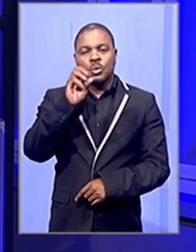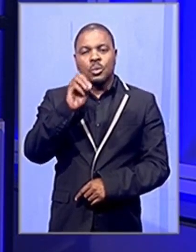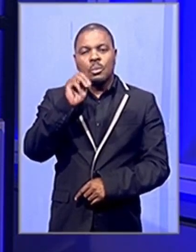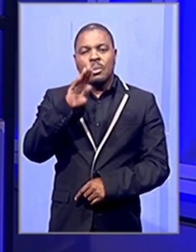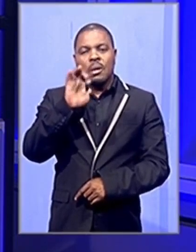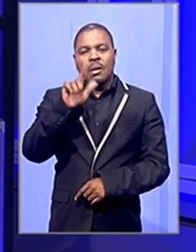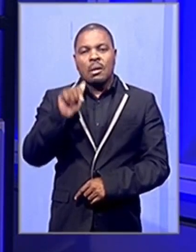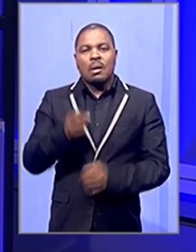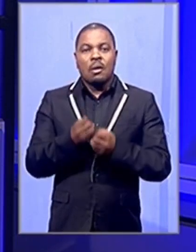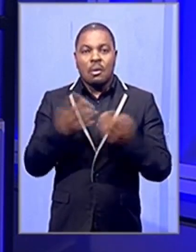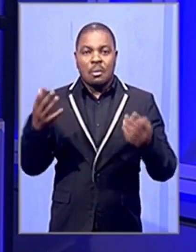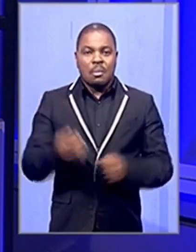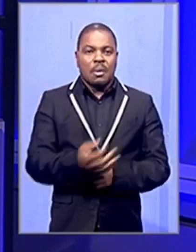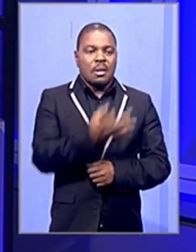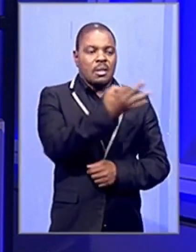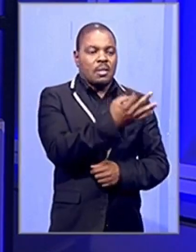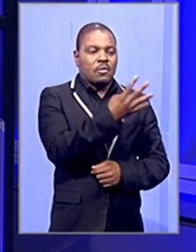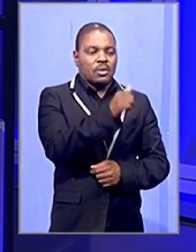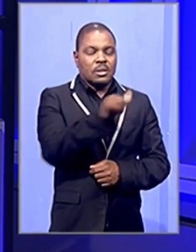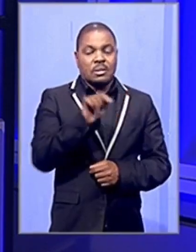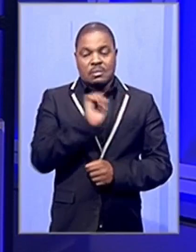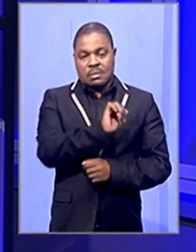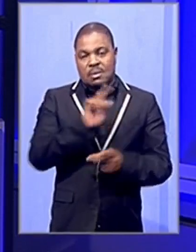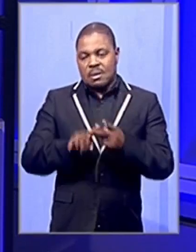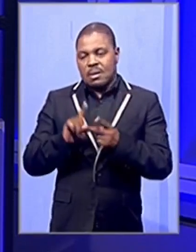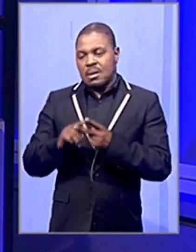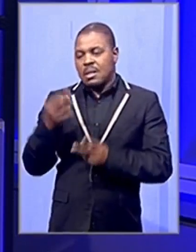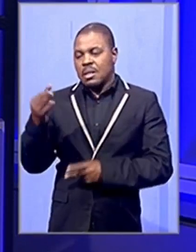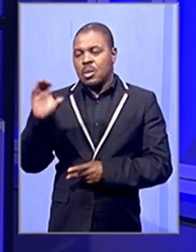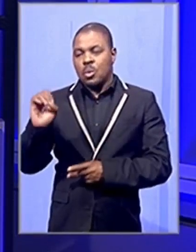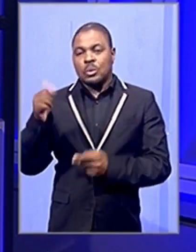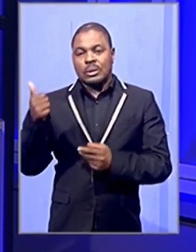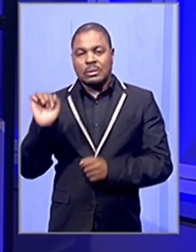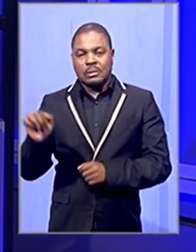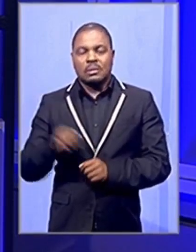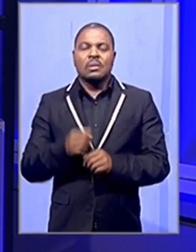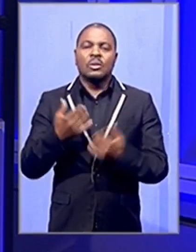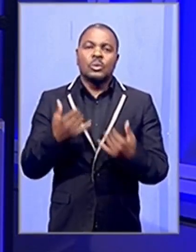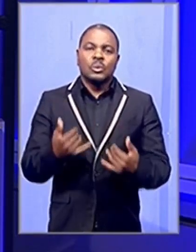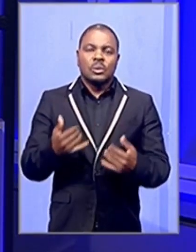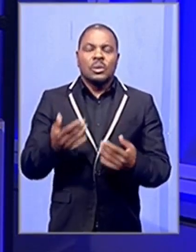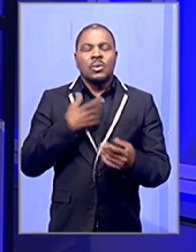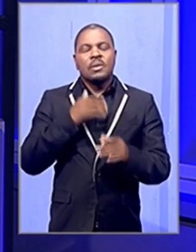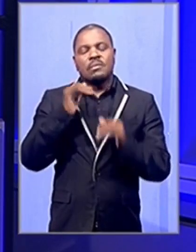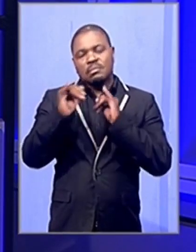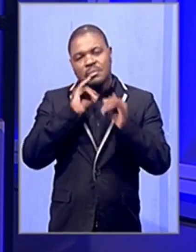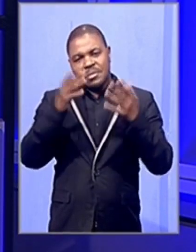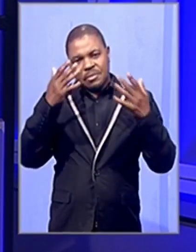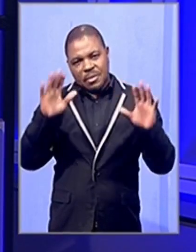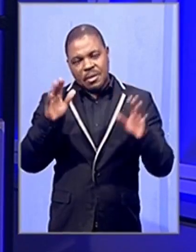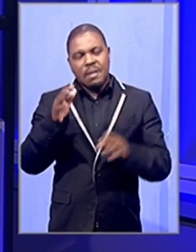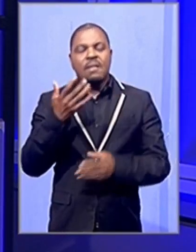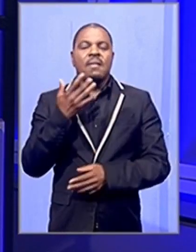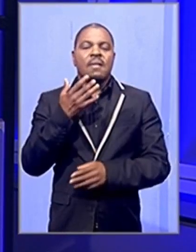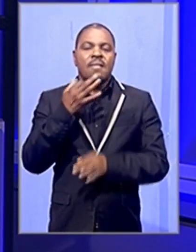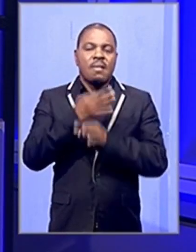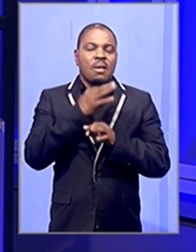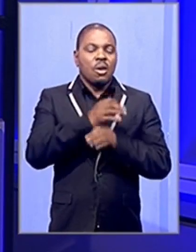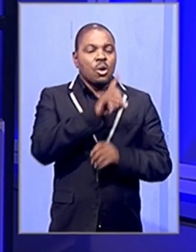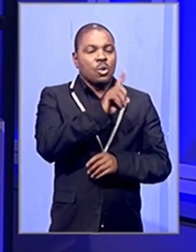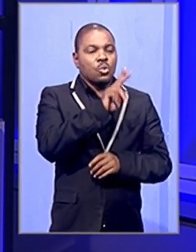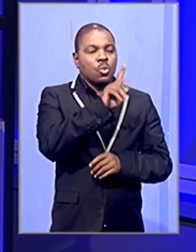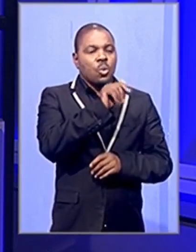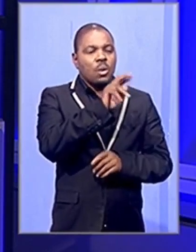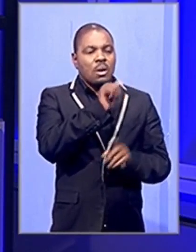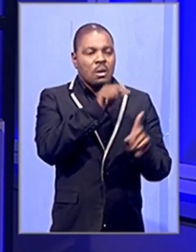ka divoutu tse 346 ho tse 306. Pijana re buisane le Ntate Dukwana mo re mmutsitseng hore